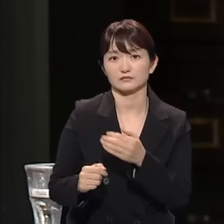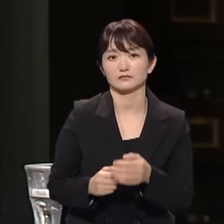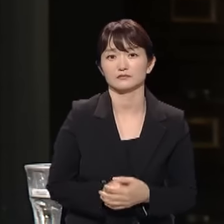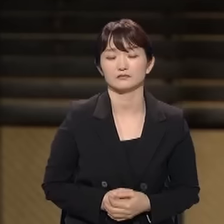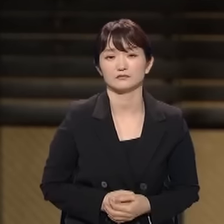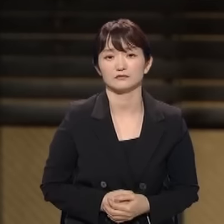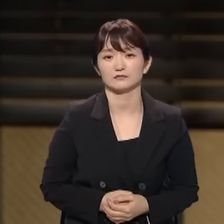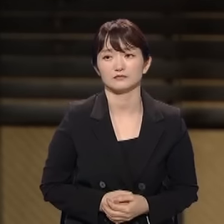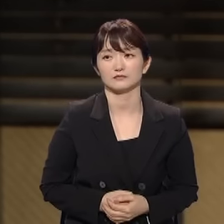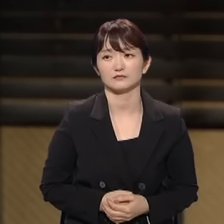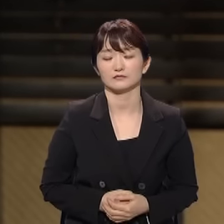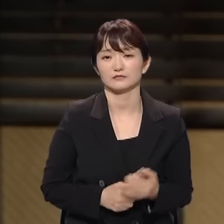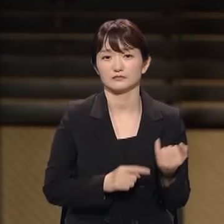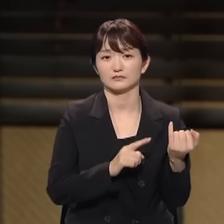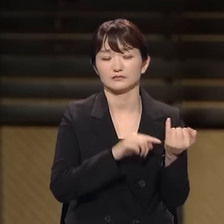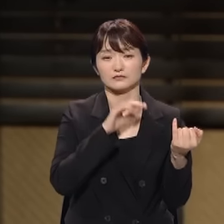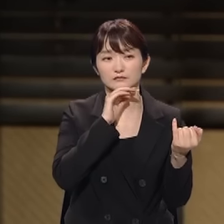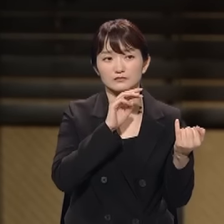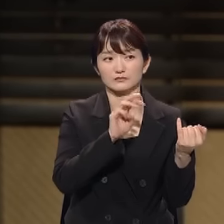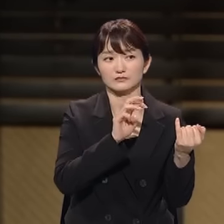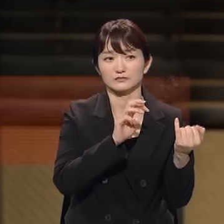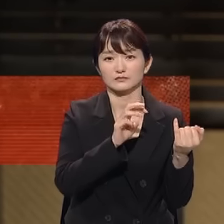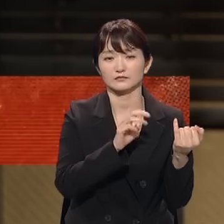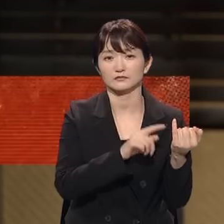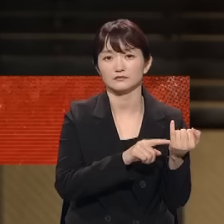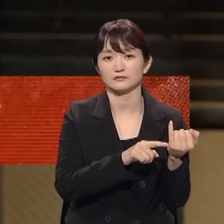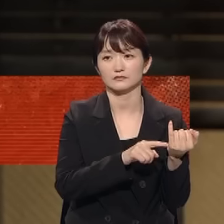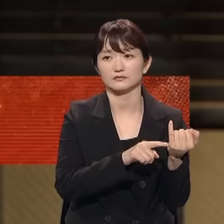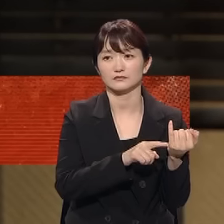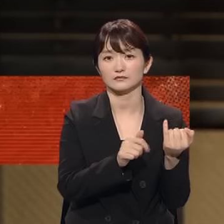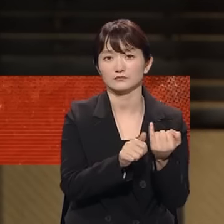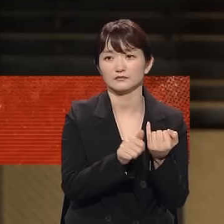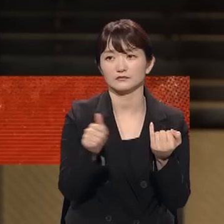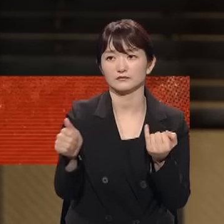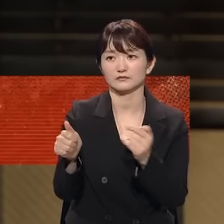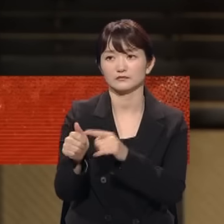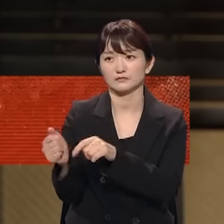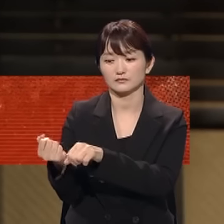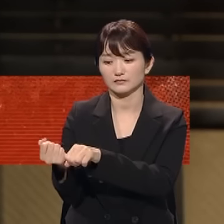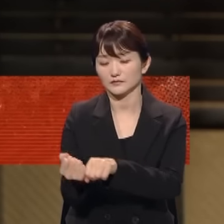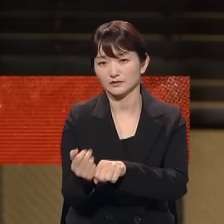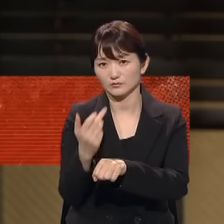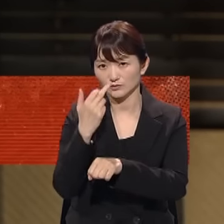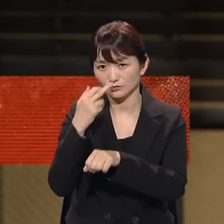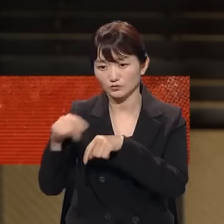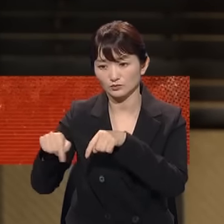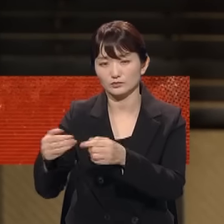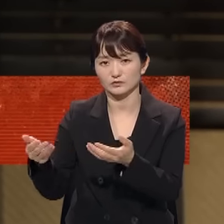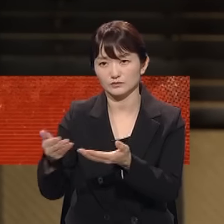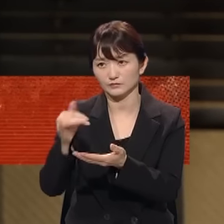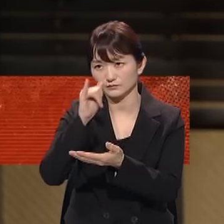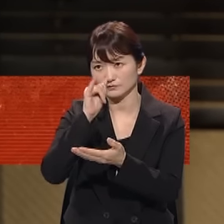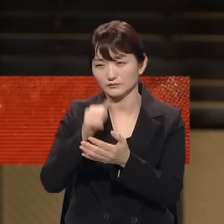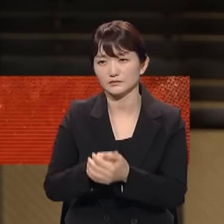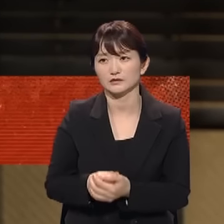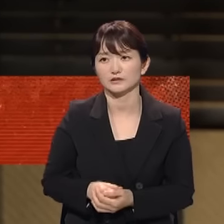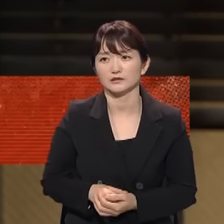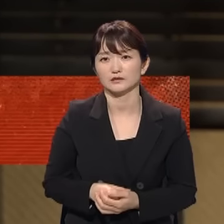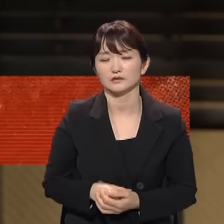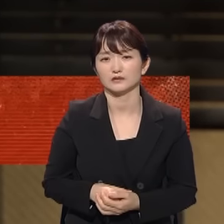일단 제보를 하신 분은 30대 여성입니다. 그리고 말씀하신 것처럼 남편은 골프 코치로 일을 하고 있었고요. 연애 기간 중에